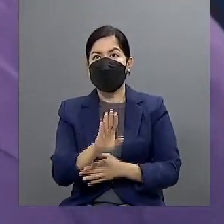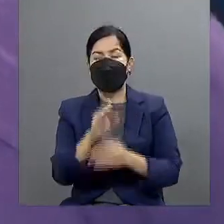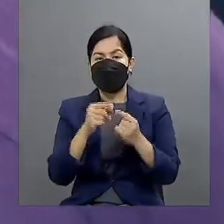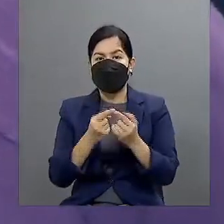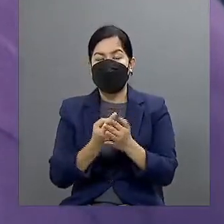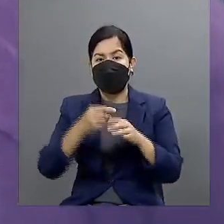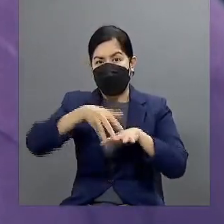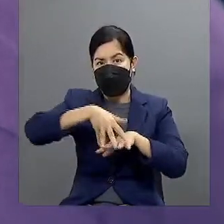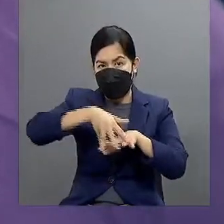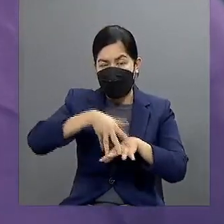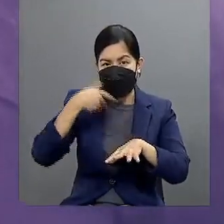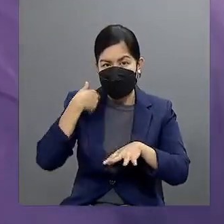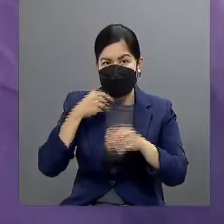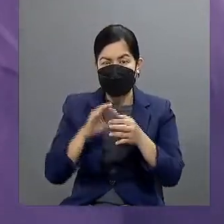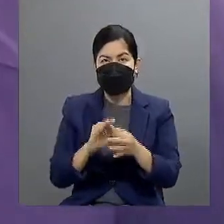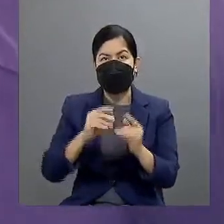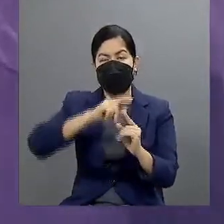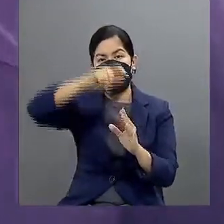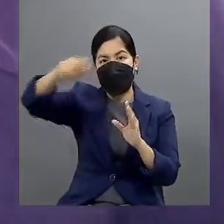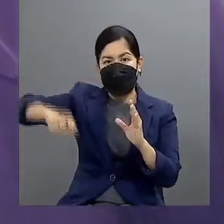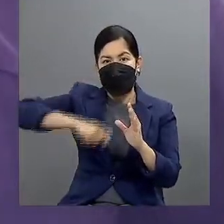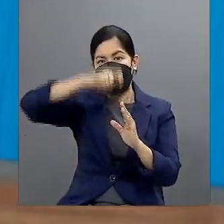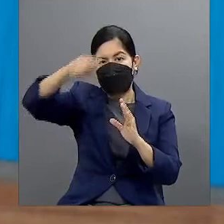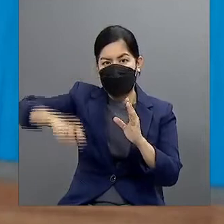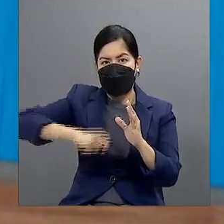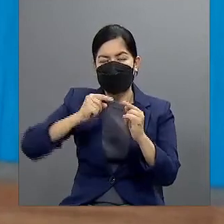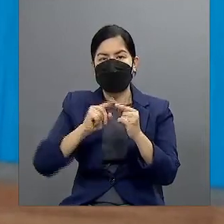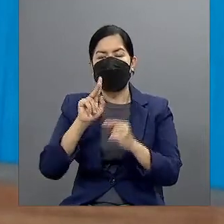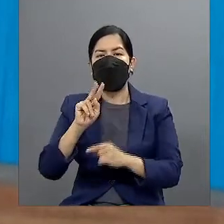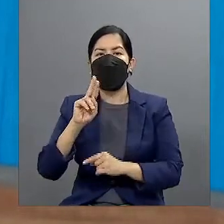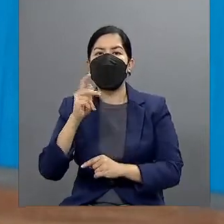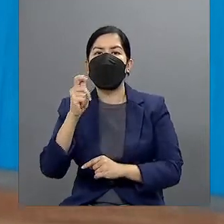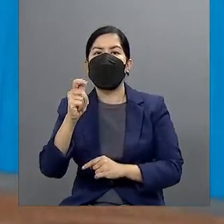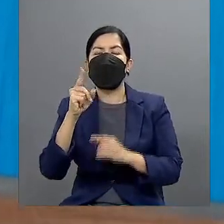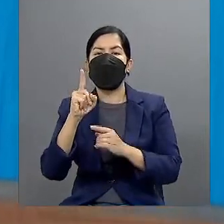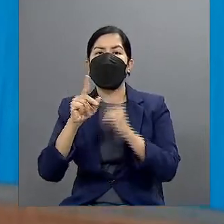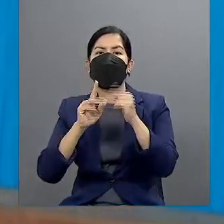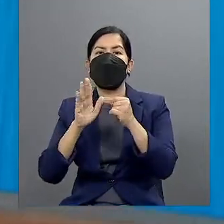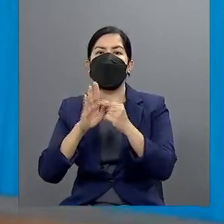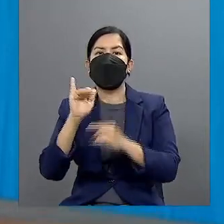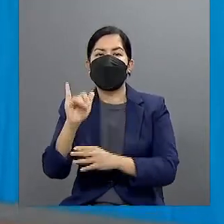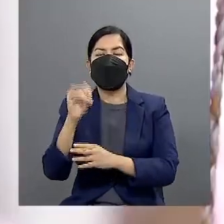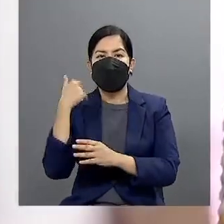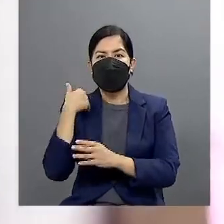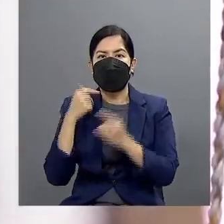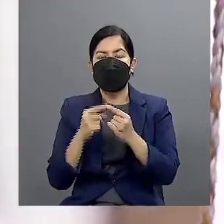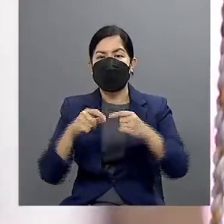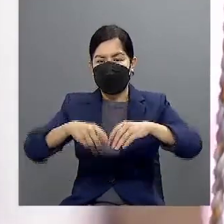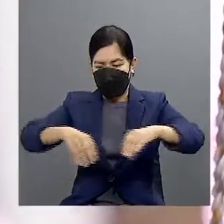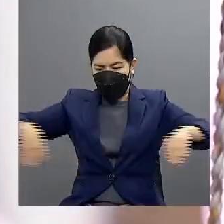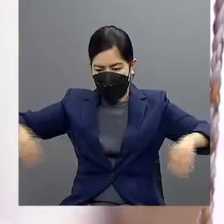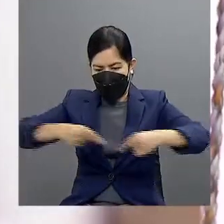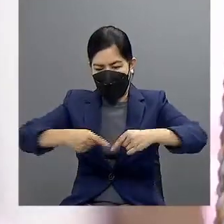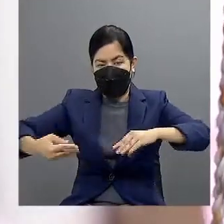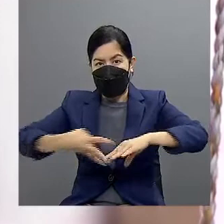การขึ้นได้แล้วก็พอขึ้นได้เสร็จแล้วเราเอาได้ที่เราขึ้นอ่ะมาขึ้นกี่แล้วก็ผูกตะกอแล้วก็ผูกเขา